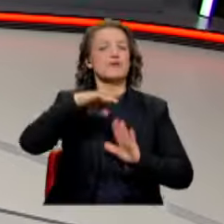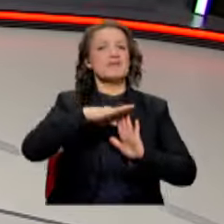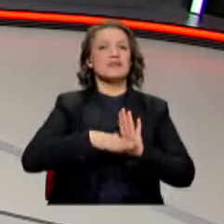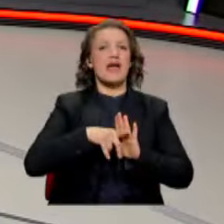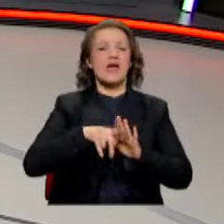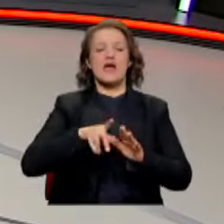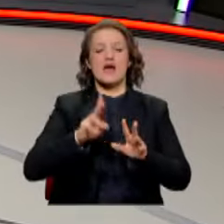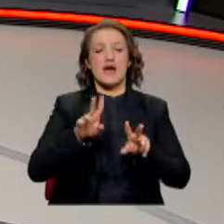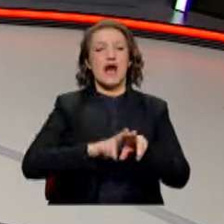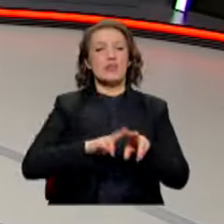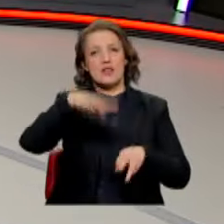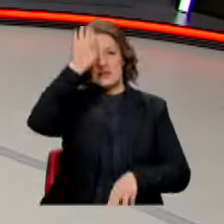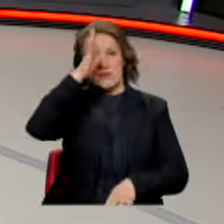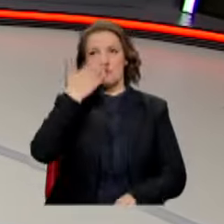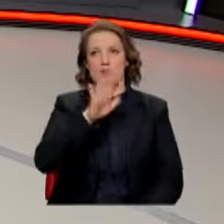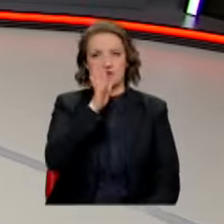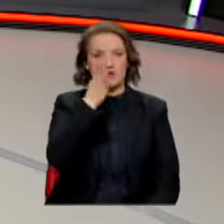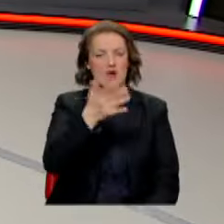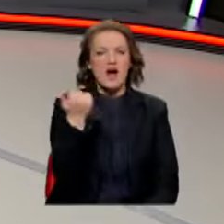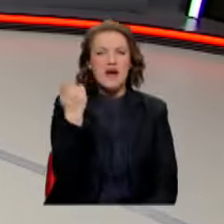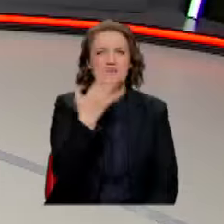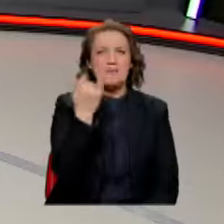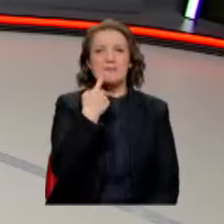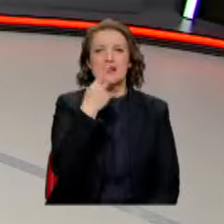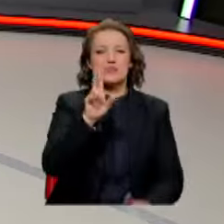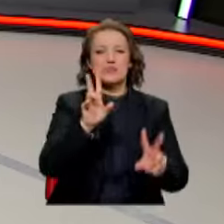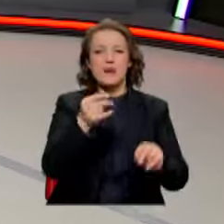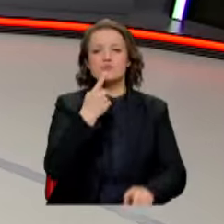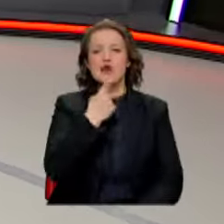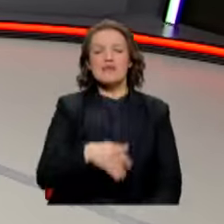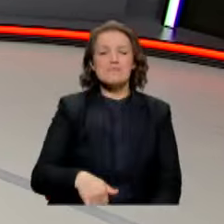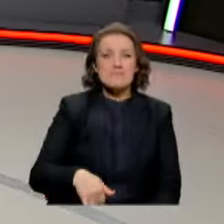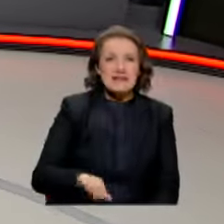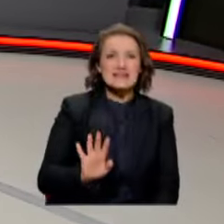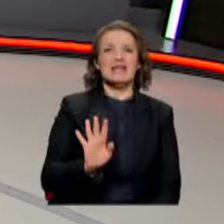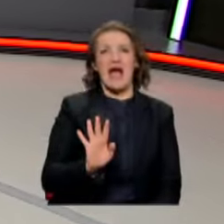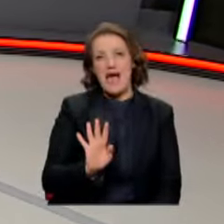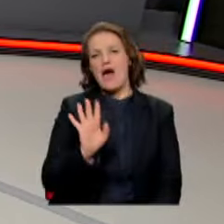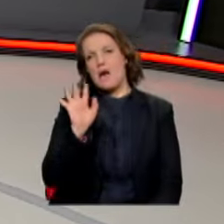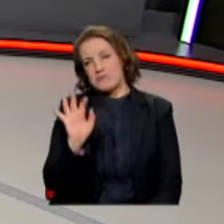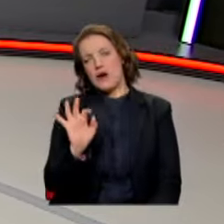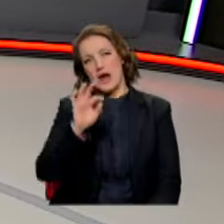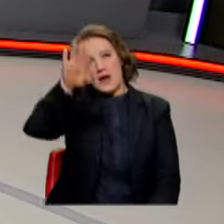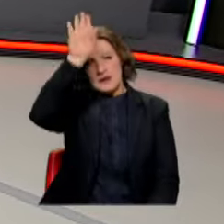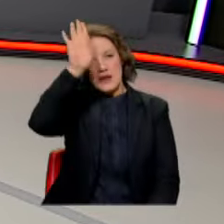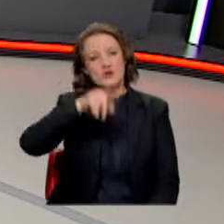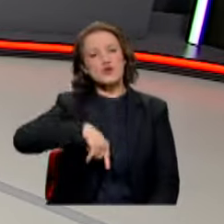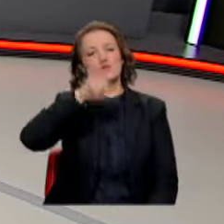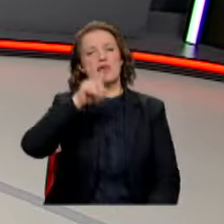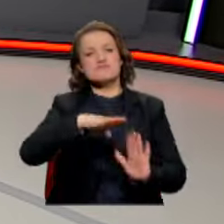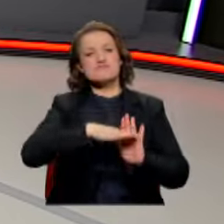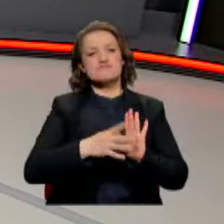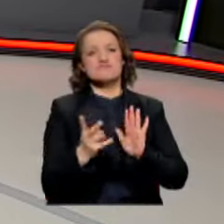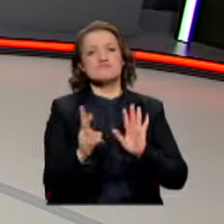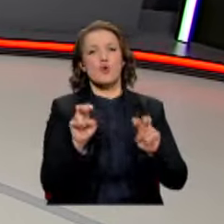yok? Kanal İstanbul yok. Biliyorsunuz. Kaç kez söyledi. Onu da tam söylemedi de böyle İstanbul'un gündeminde yoksa falan